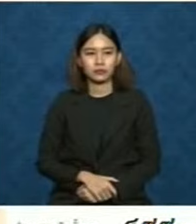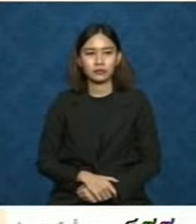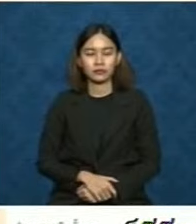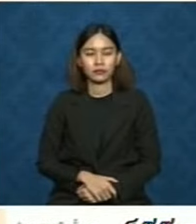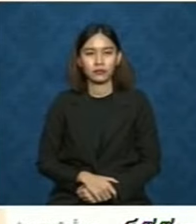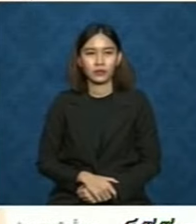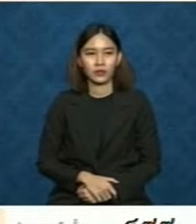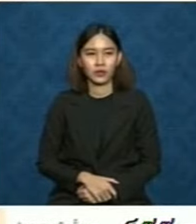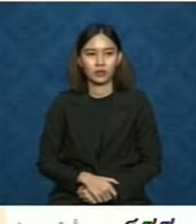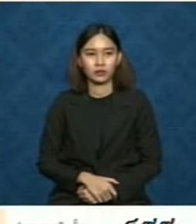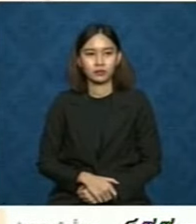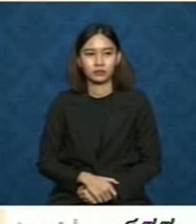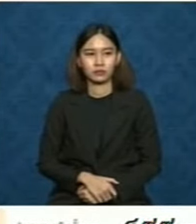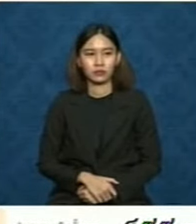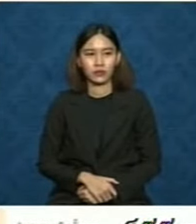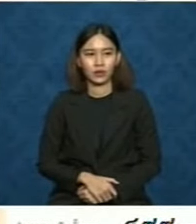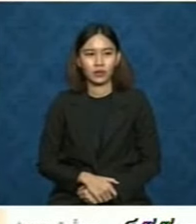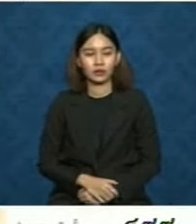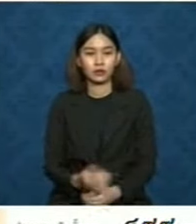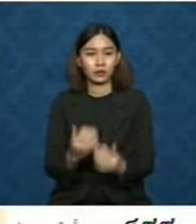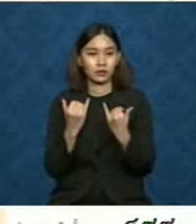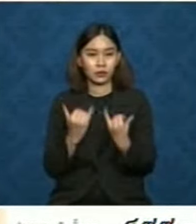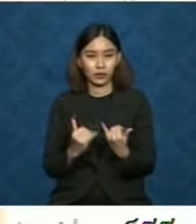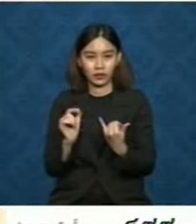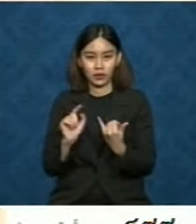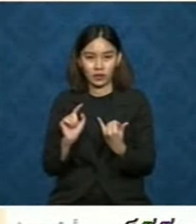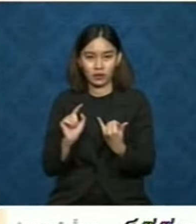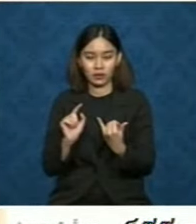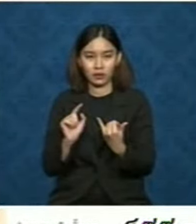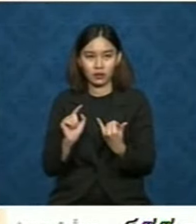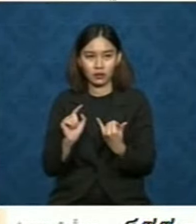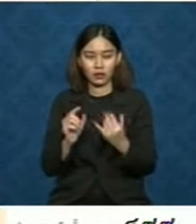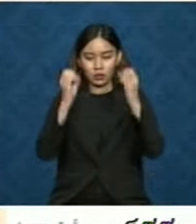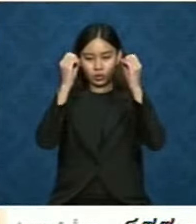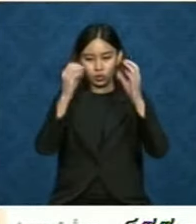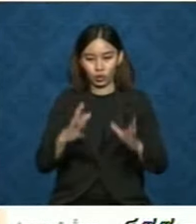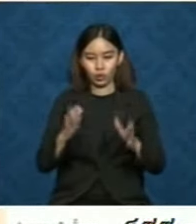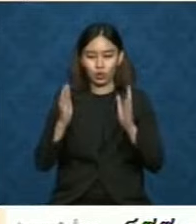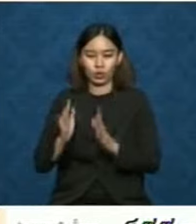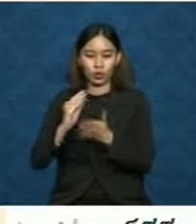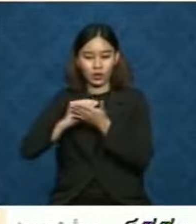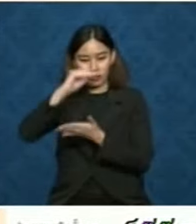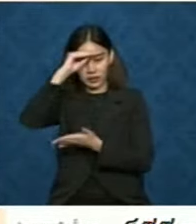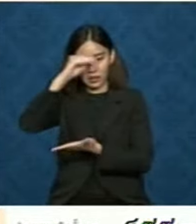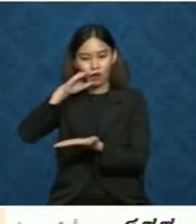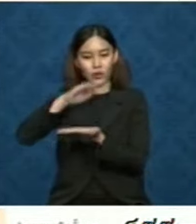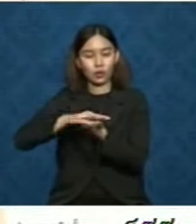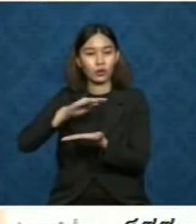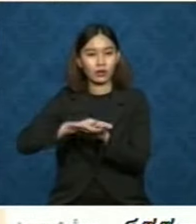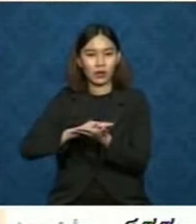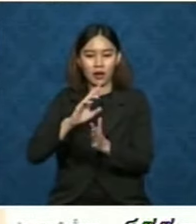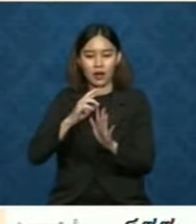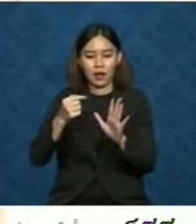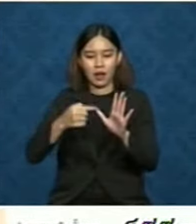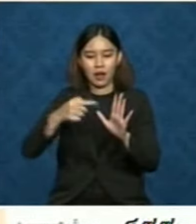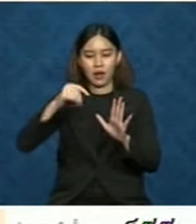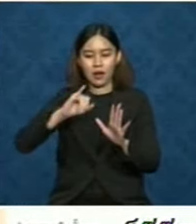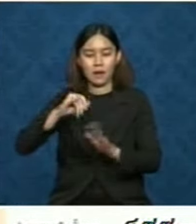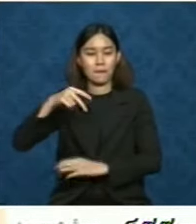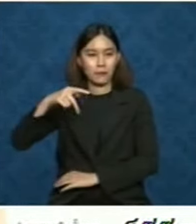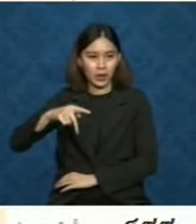ครับเอ่อขณะนี้นะครับมีคณะครูและนักเรียนโรงเรียนลำไพร